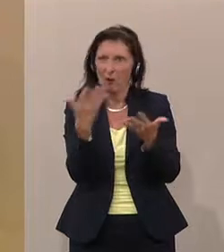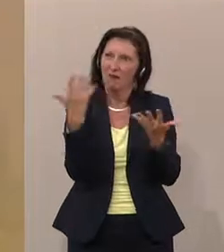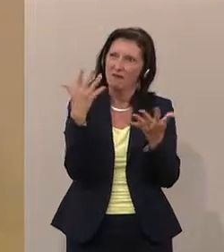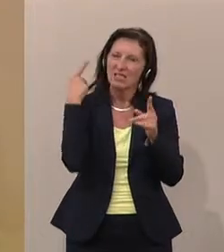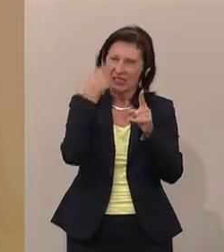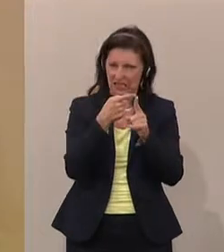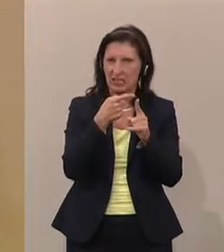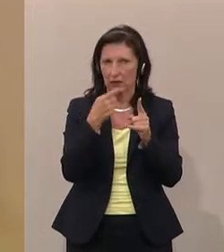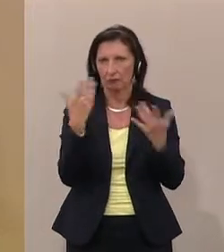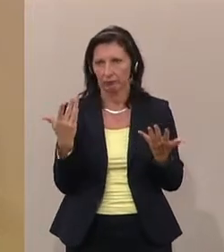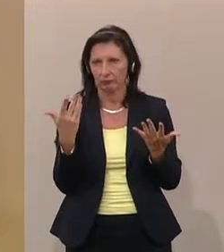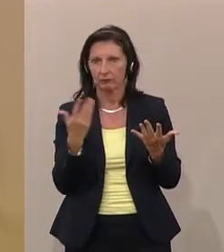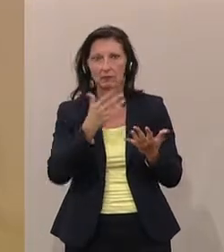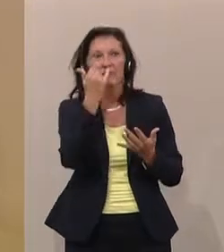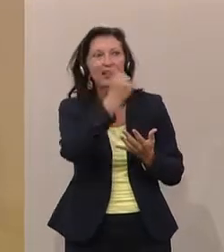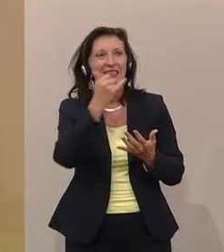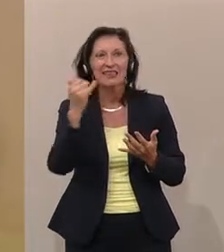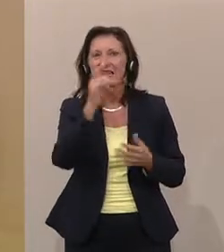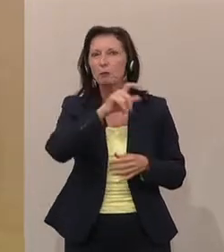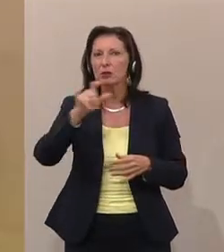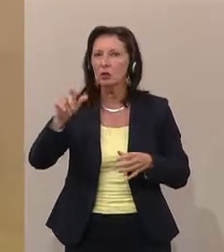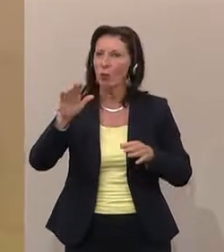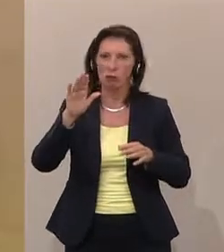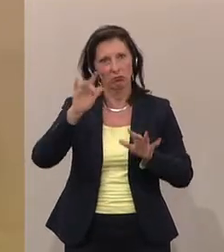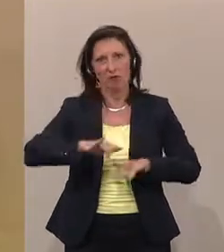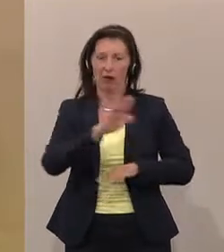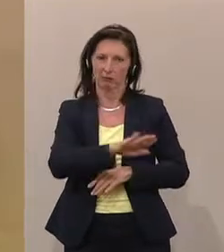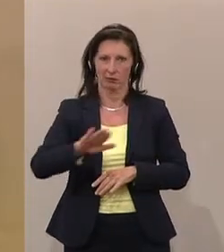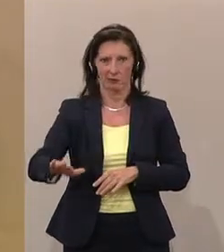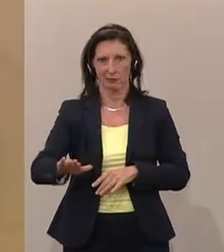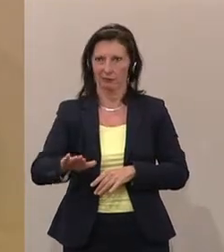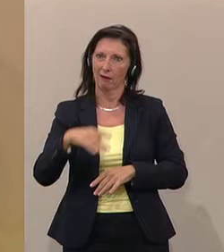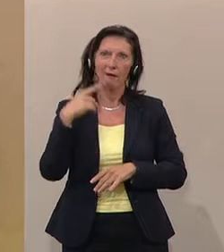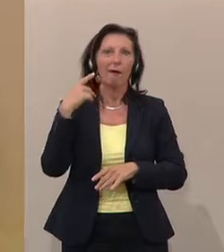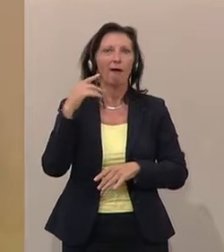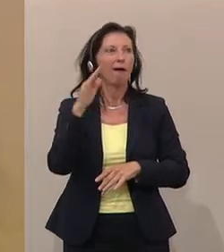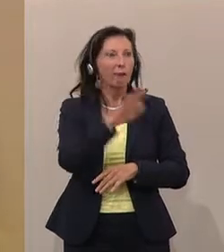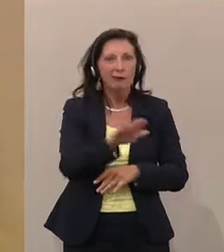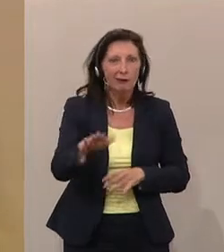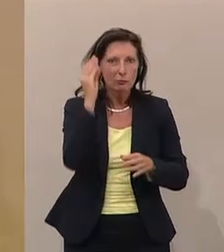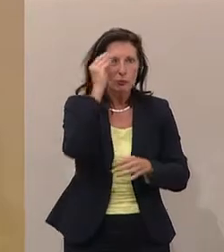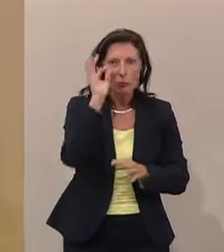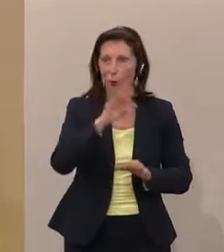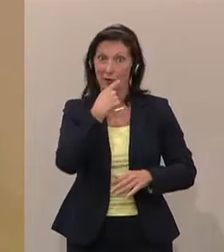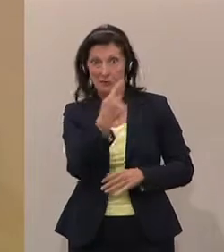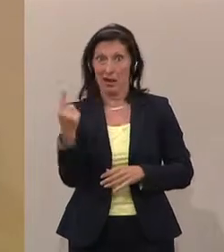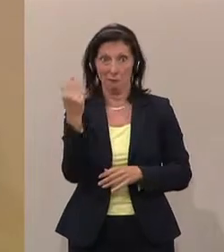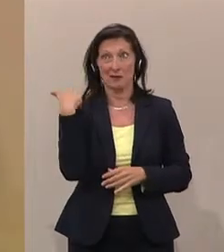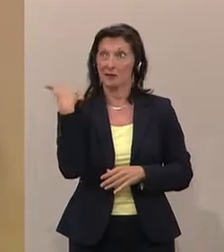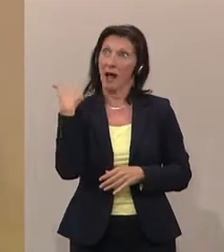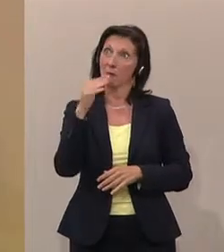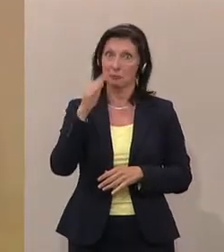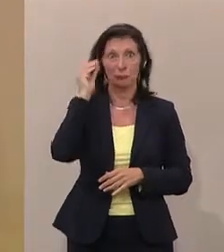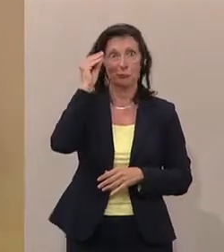jeder, dessen Kinder in die Schule gehen oder jeder, der selber in die Schule gegangen ist, erinnert sich ja noch daran, wie das war, wenn